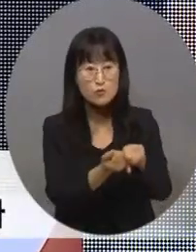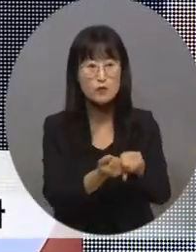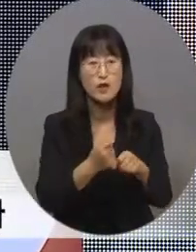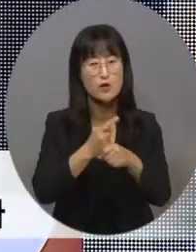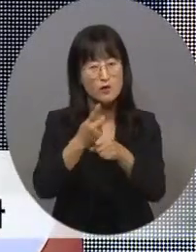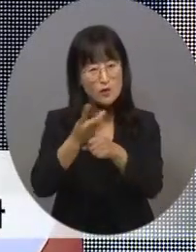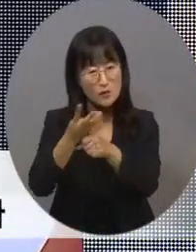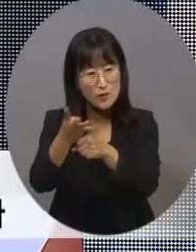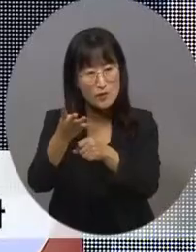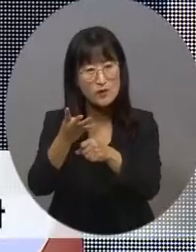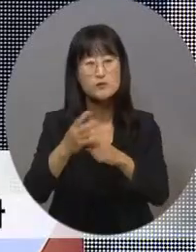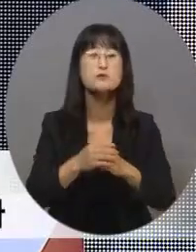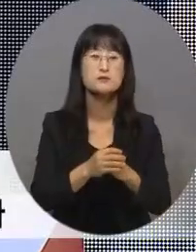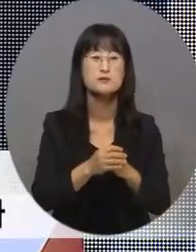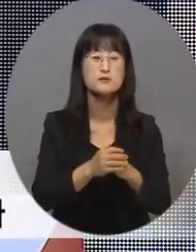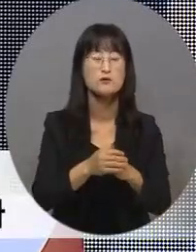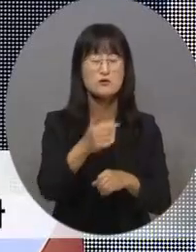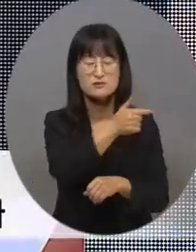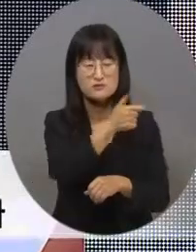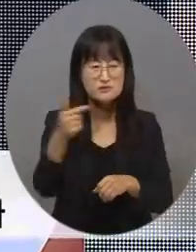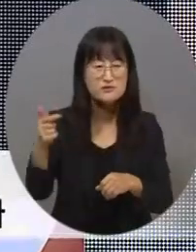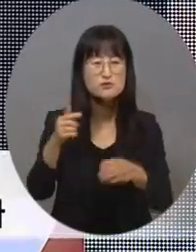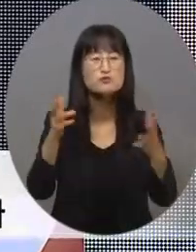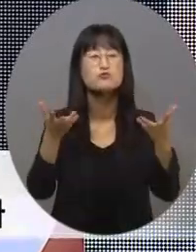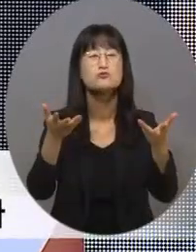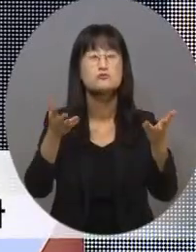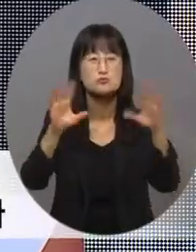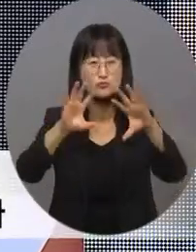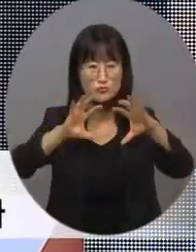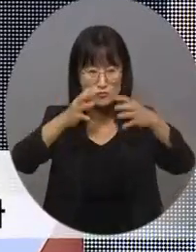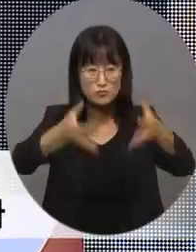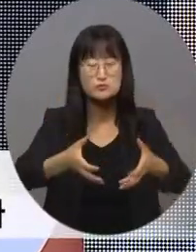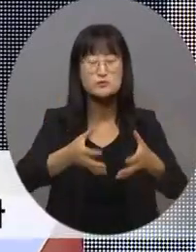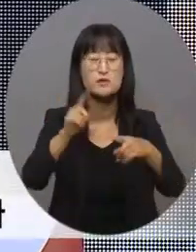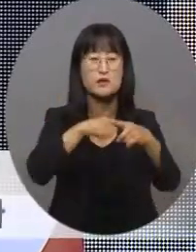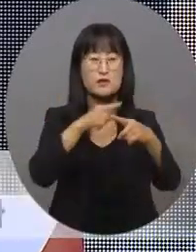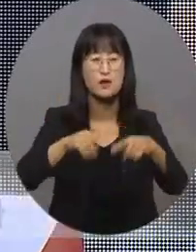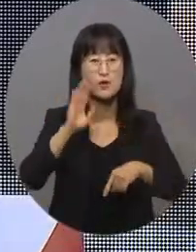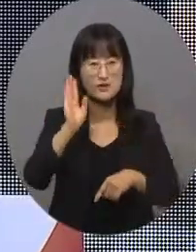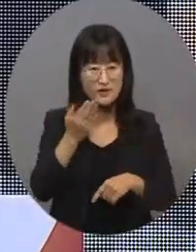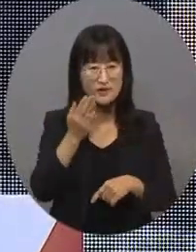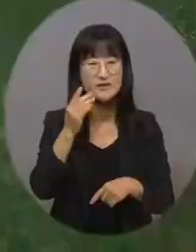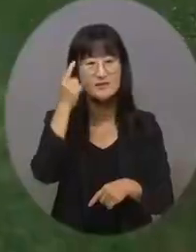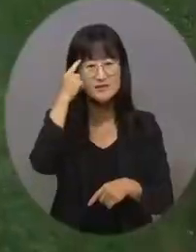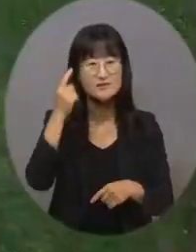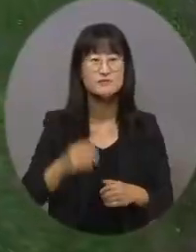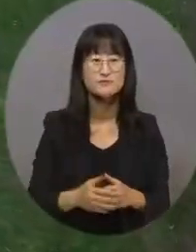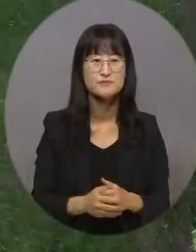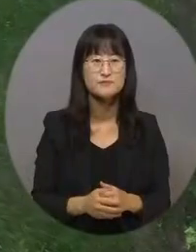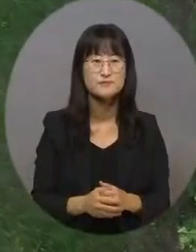거듭할수록 의미 있는 국제대회로 자리매김을 할 것을 확신합니다.